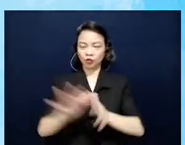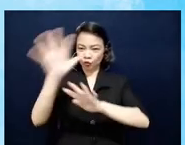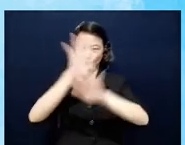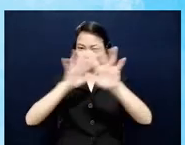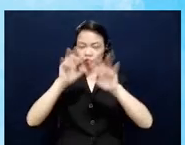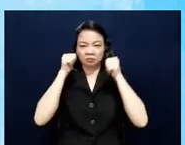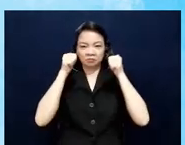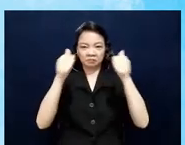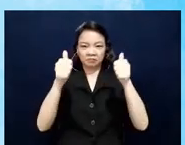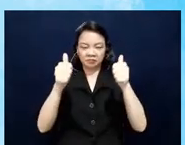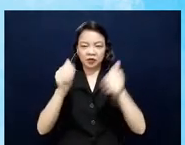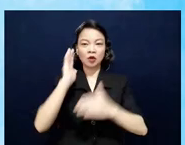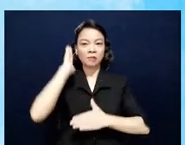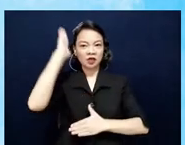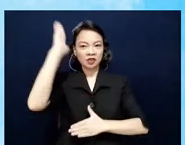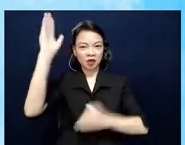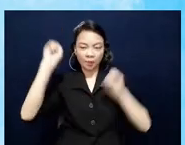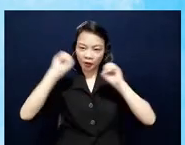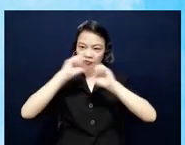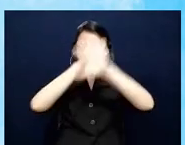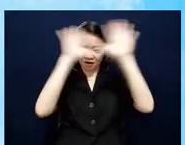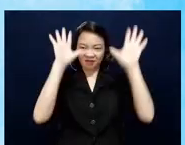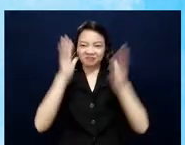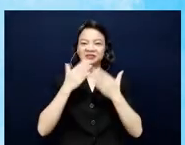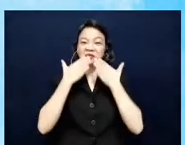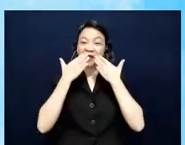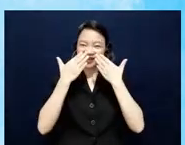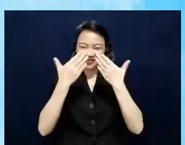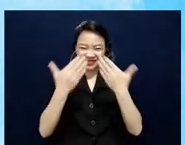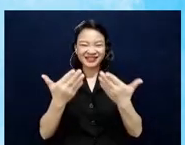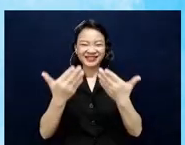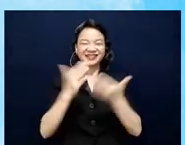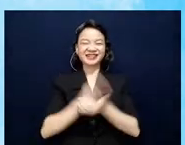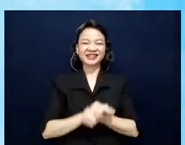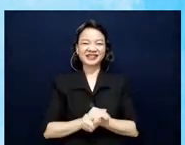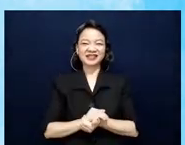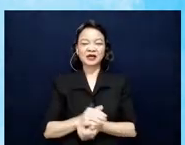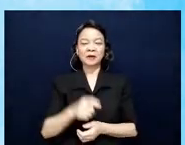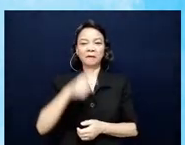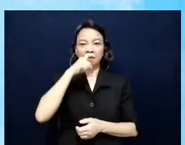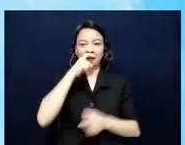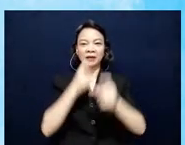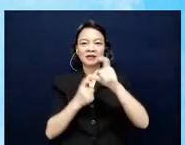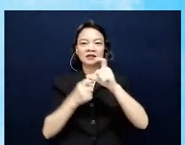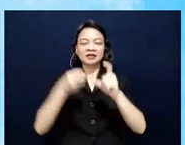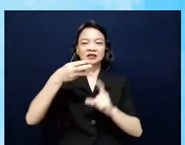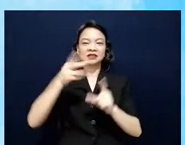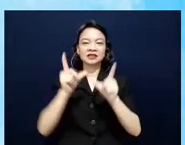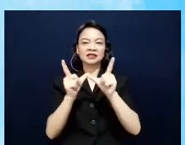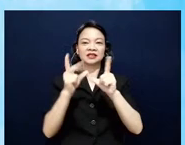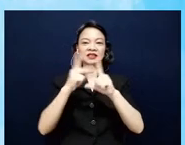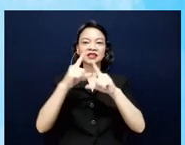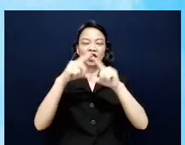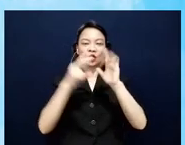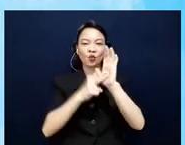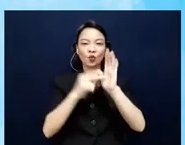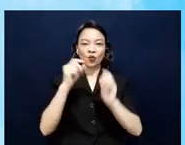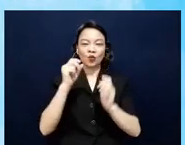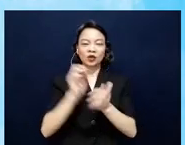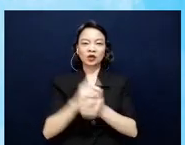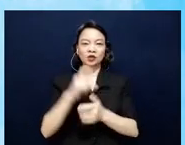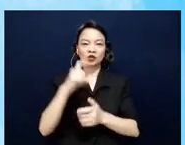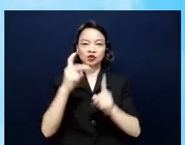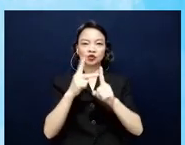kasih. Terima kasih Pak Sewoncon, luar biasa sekali. Jadi memang kalau untuk